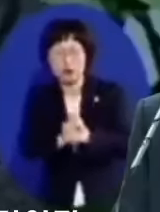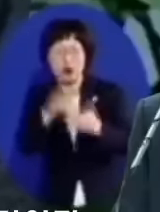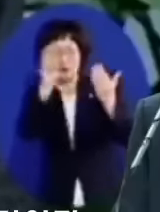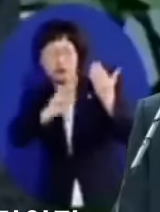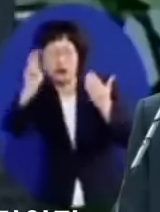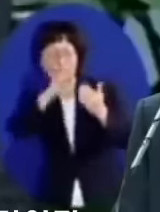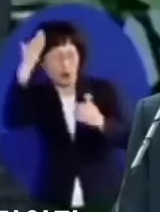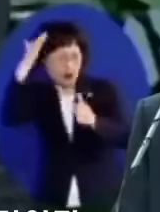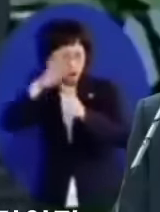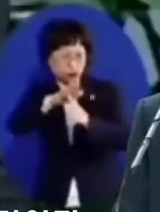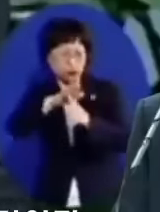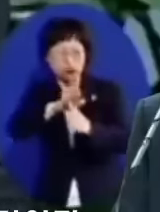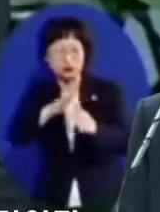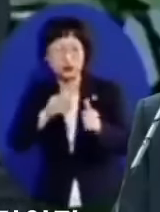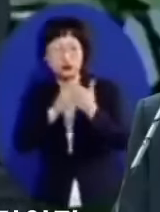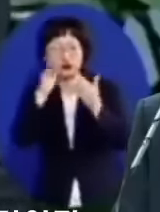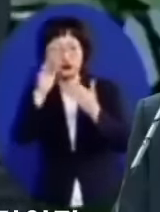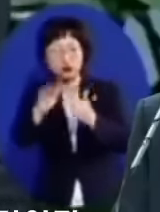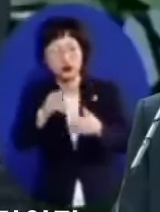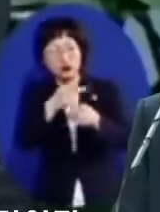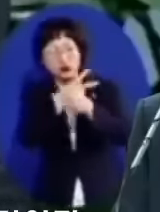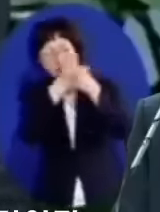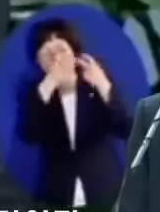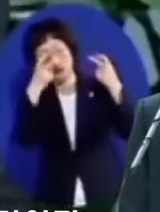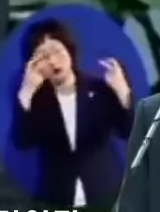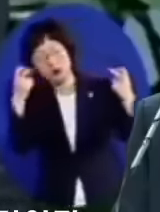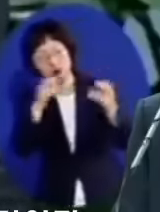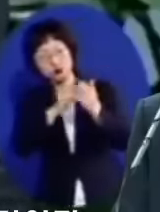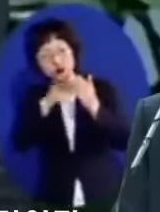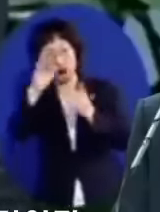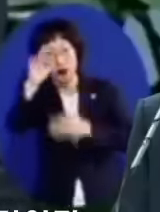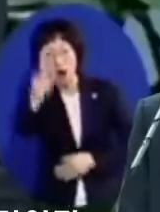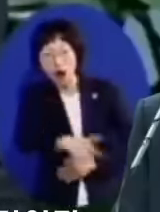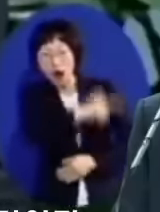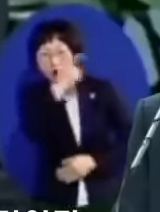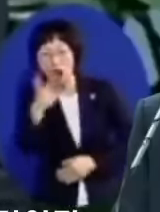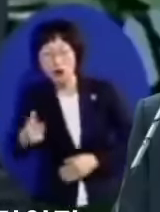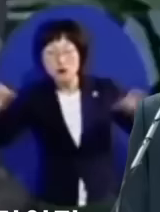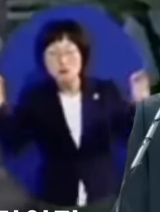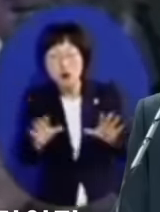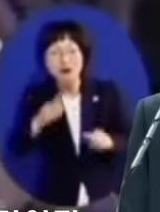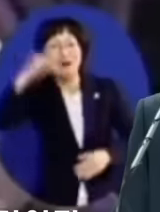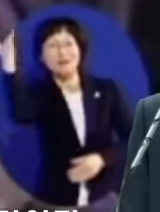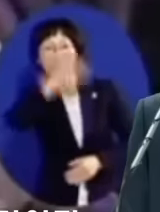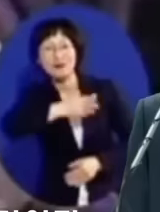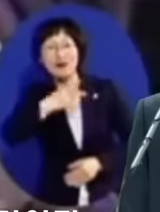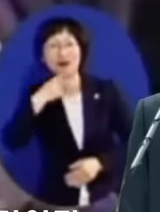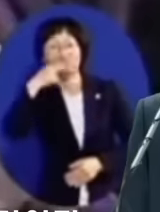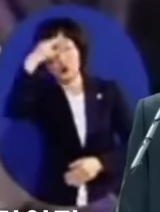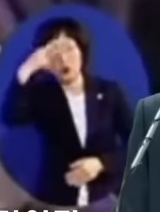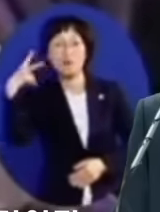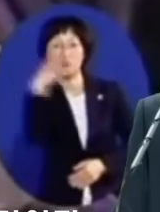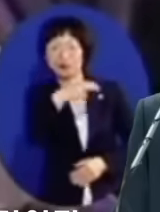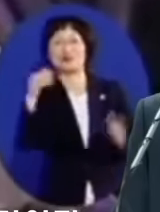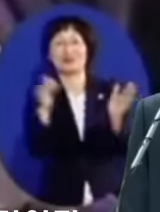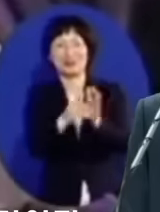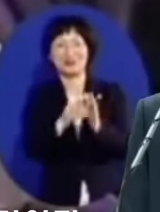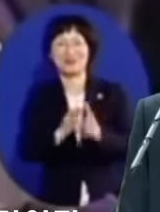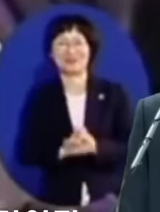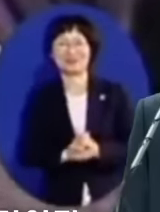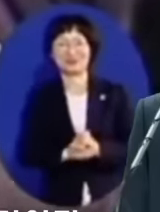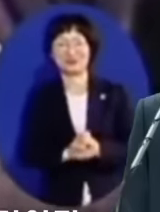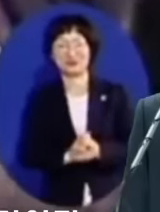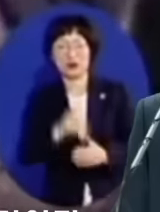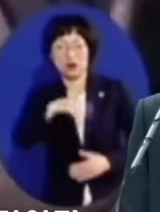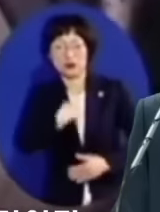나니 잠이 드는 것을 보고 봤는데 그 하루 만에 깨끗이 알코올 중독에서 노예남을 받는 것을 보았습니다.